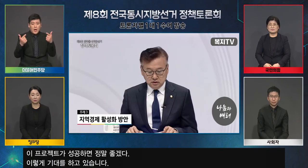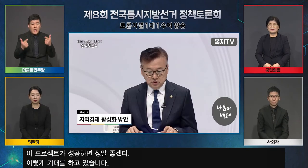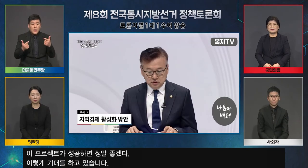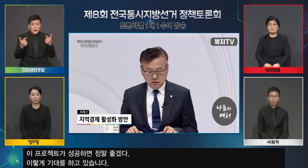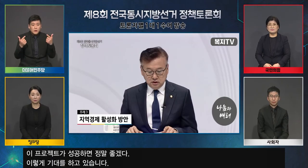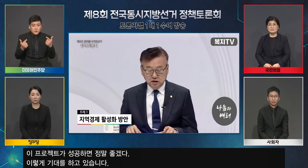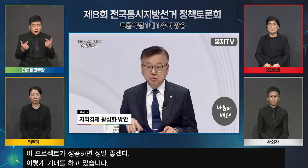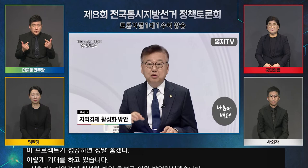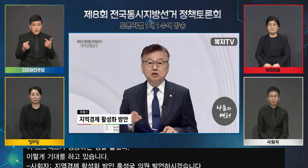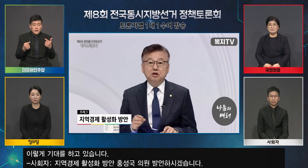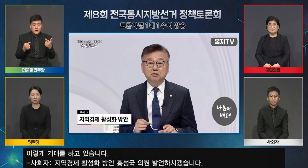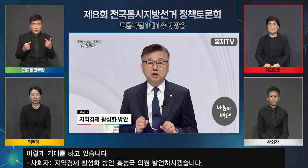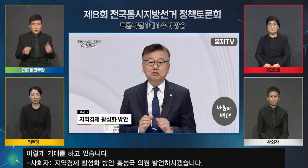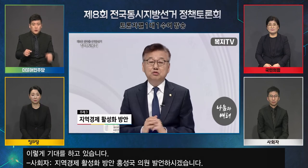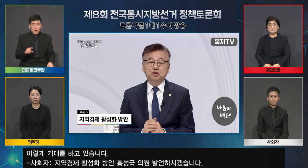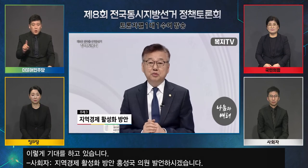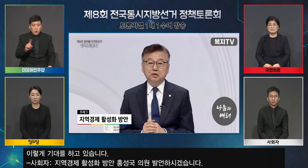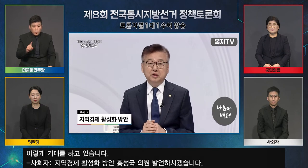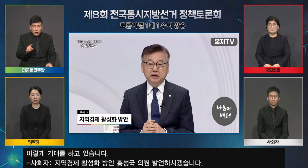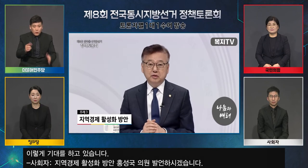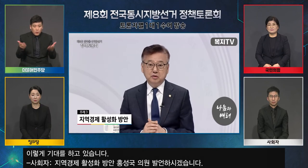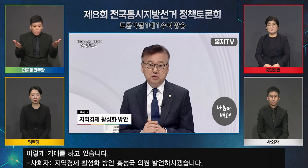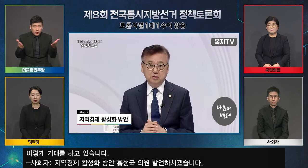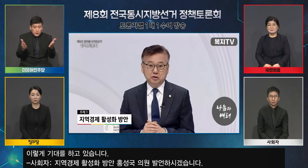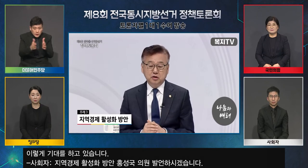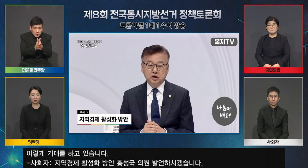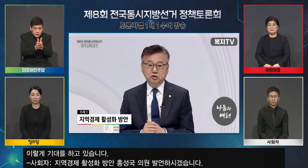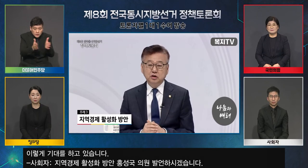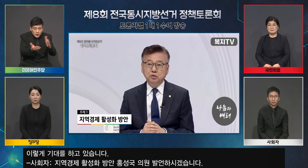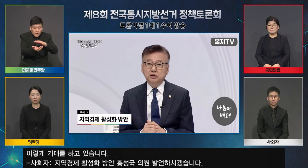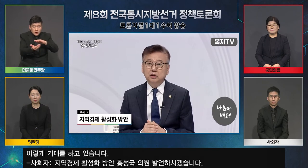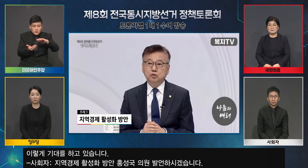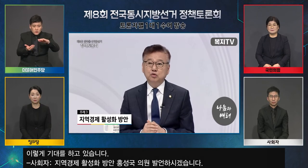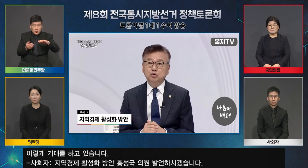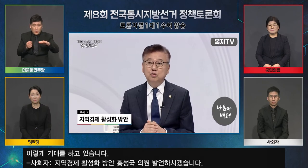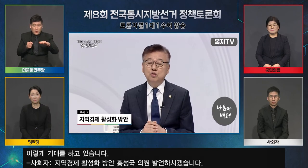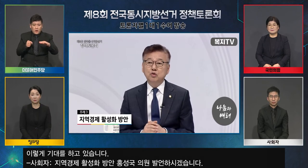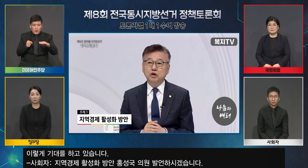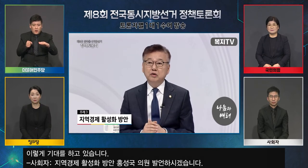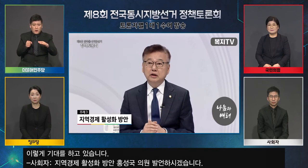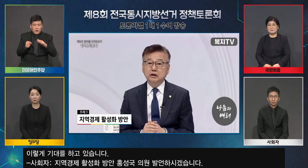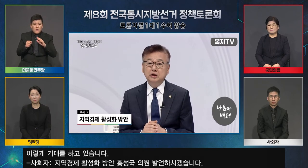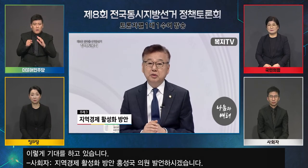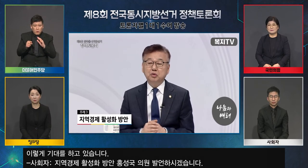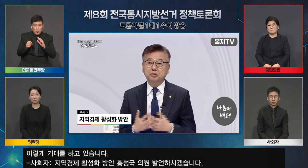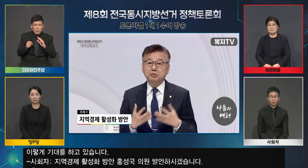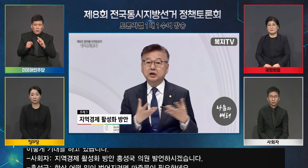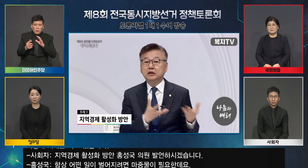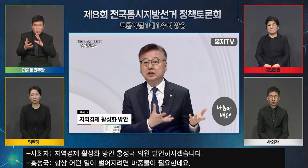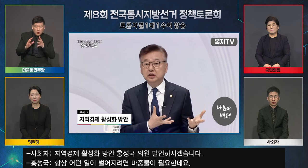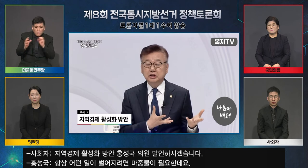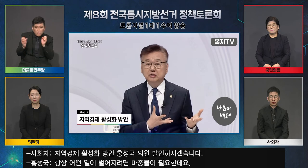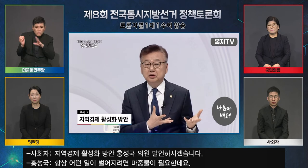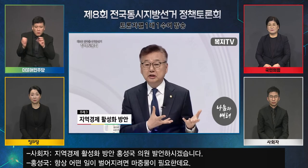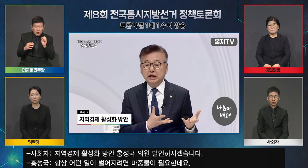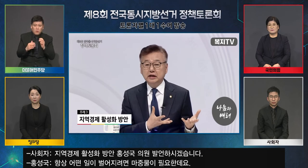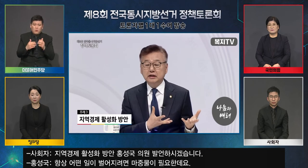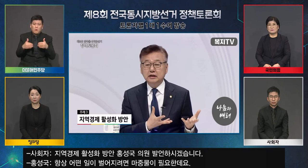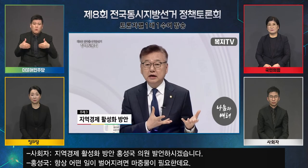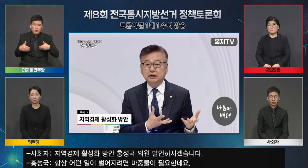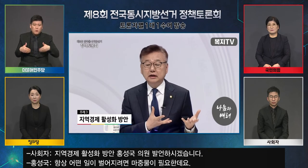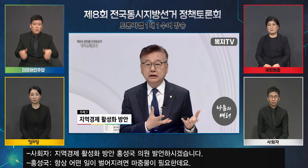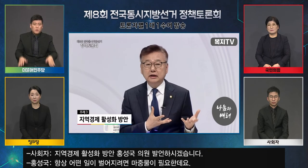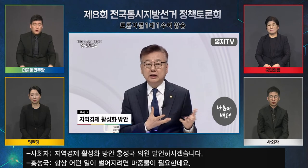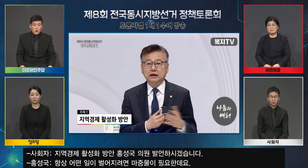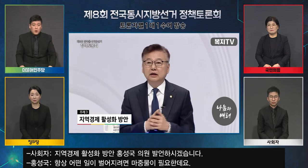일이 벌어지려면 마중물이 필요한데요. 10개 혁신도시에도 주요 공공기관들이 153개 이전이